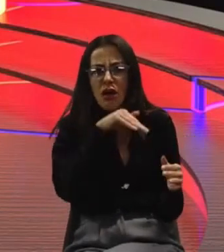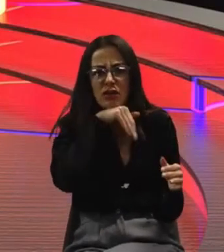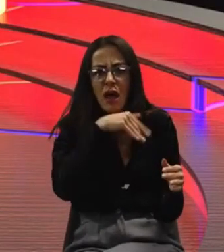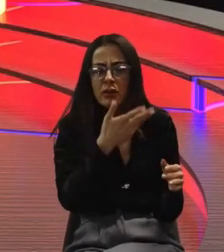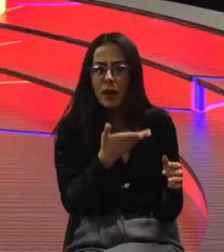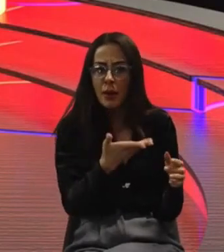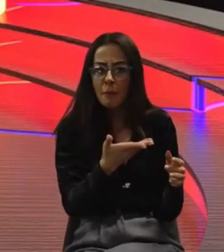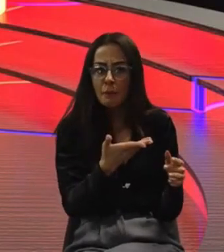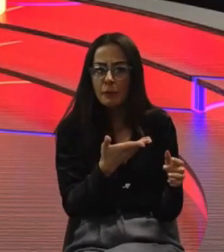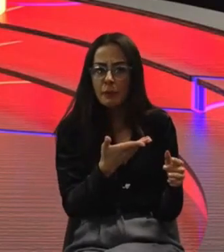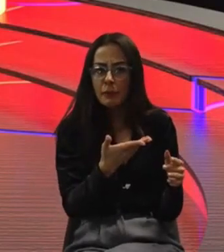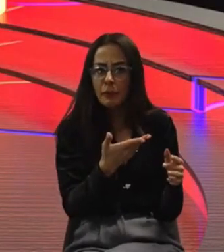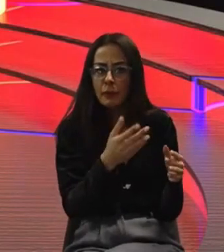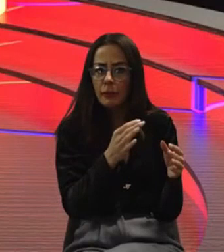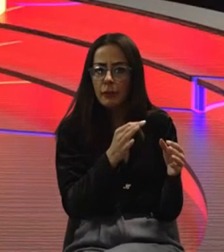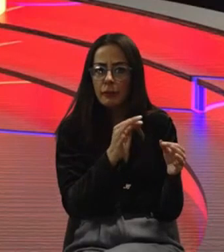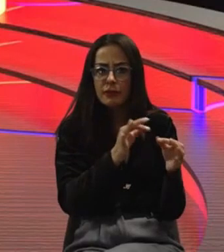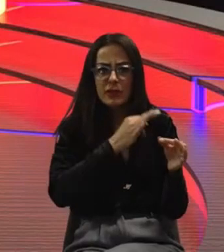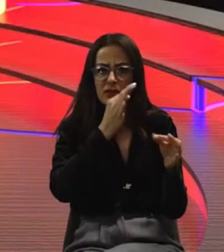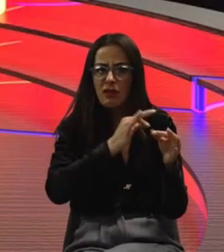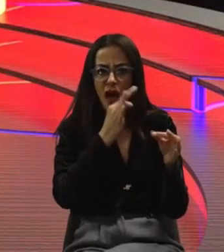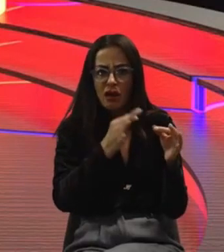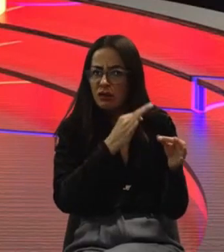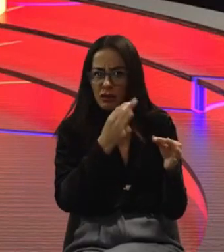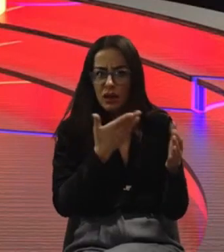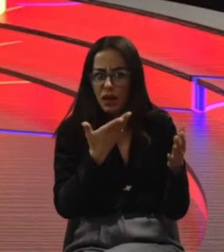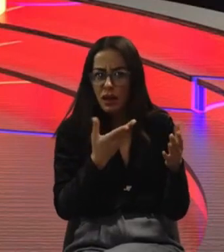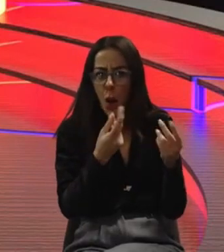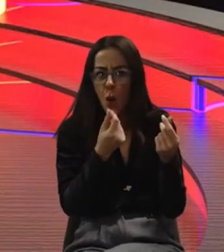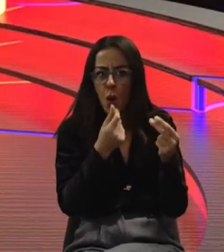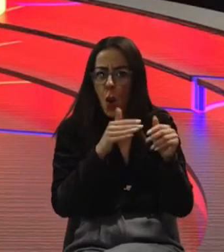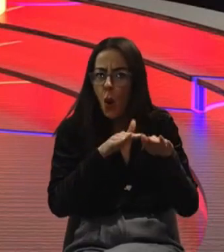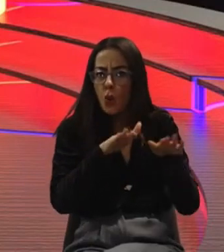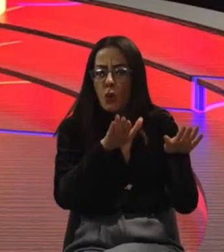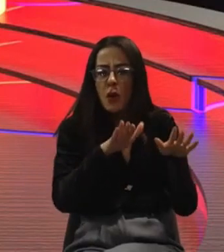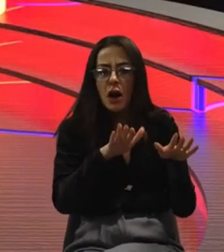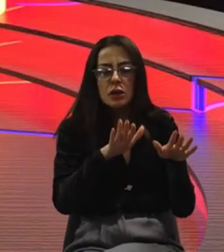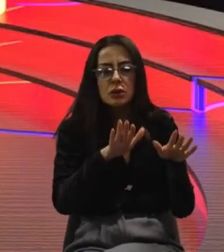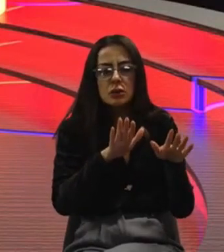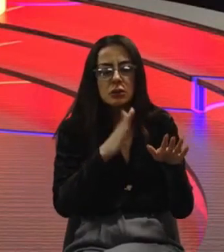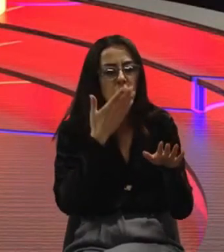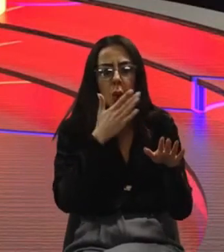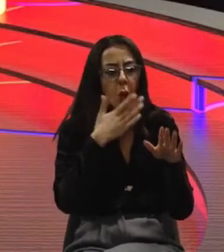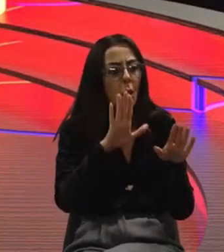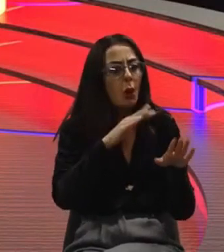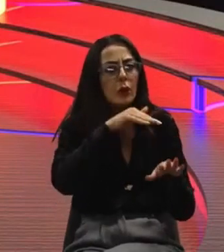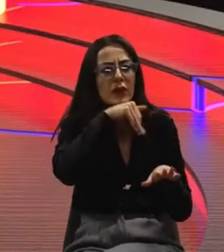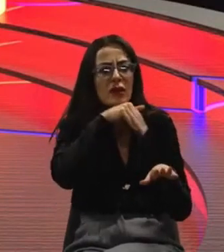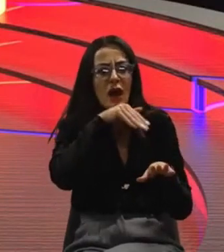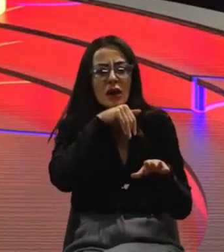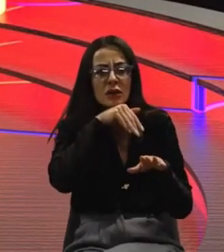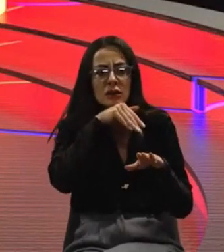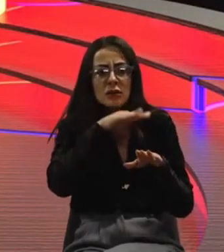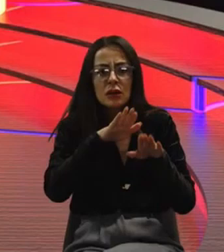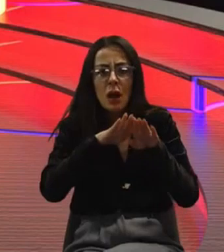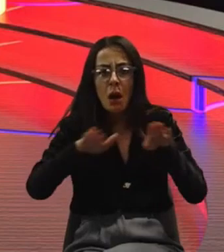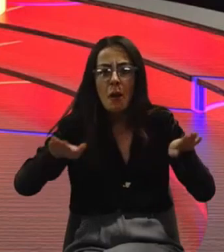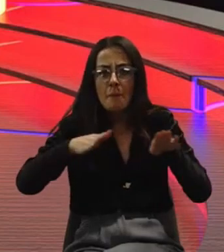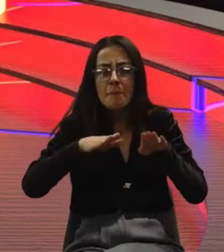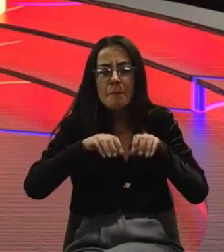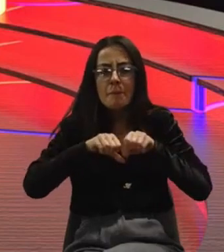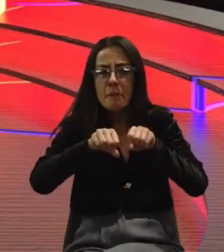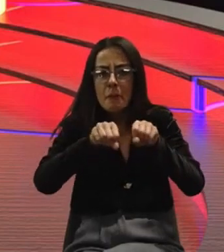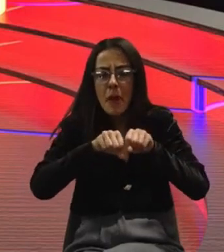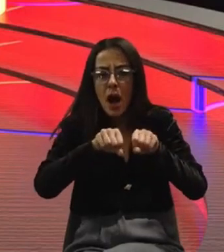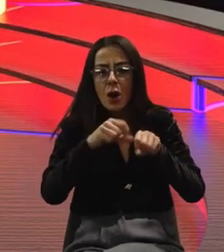manifaturacı değil mi Yok yok dedi marangoz dedi Nasıl ya Ben baba dedim